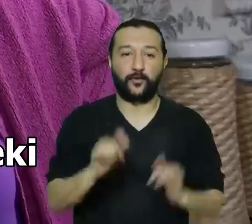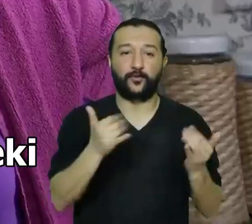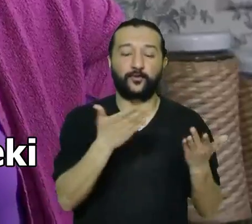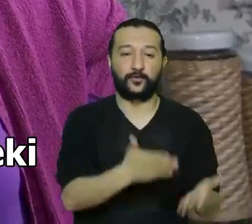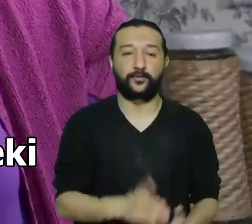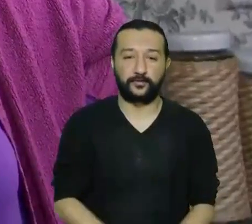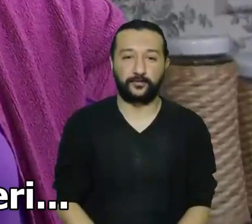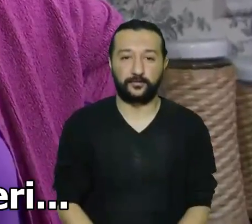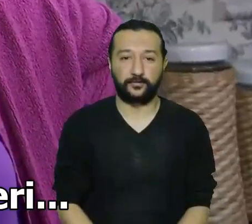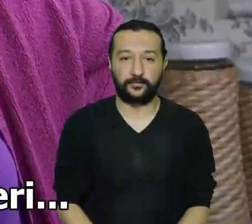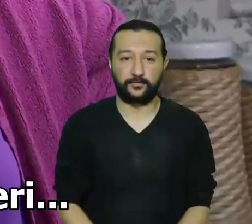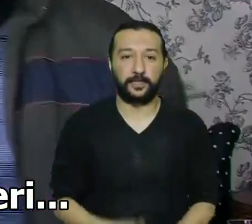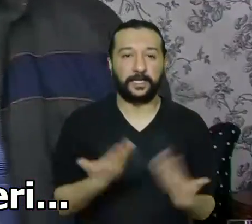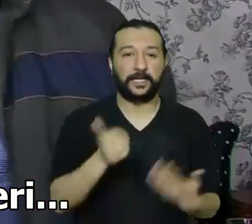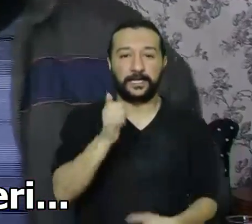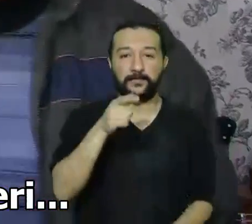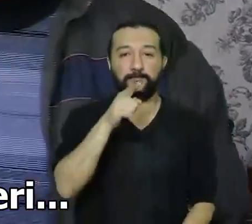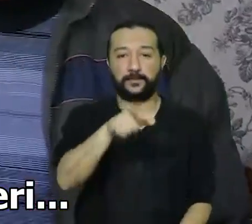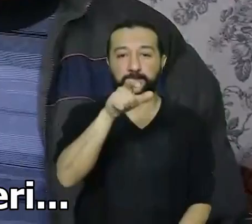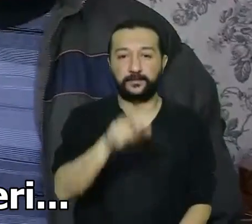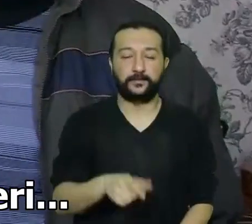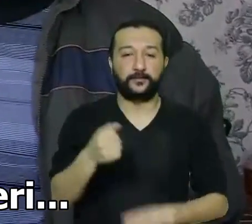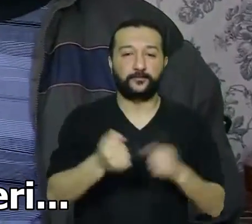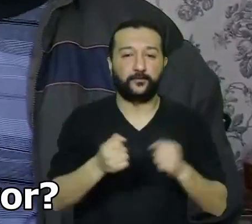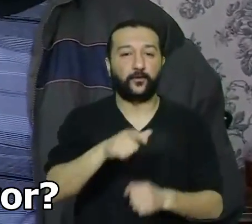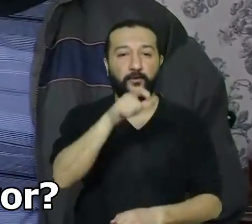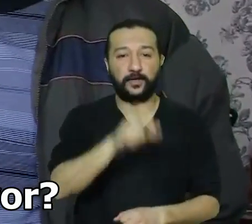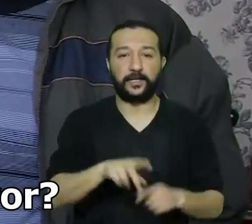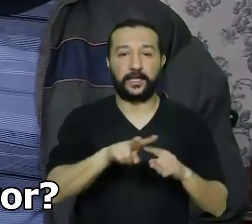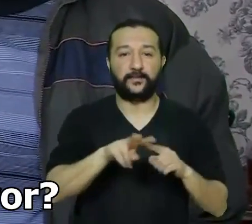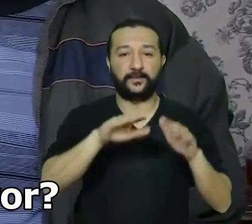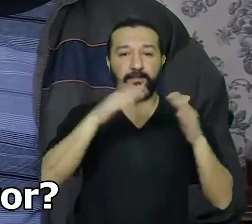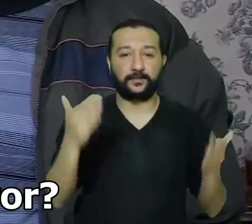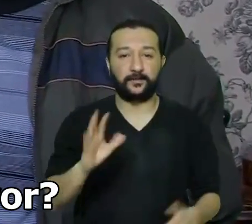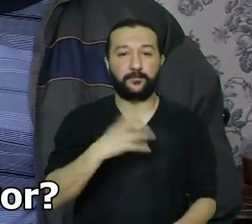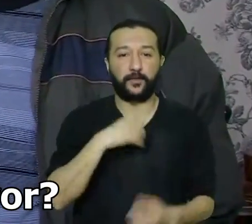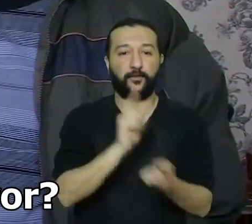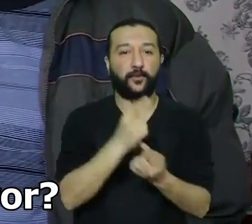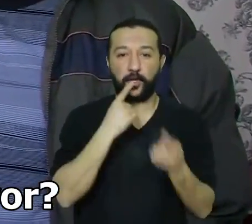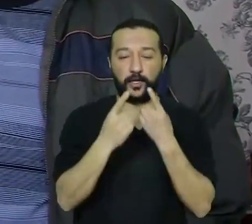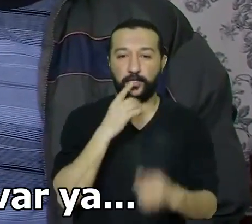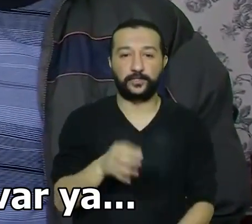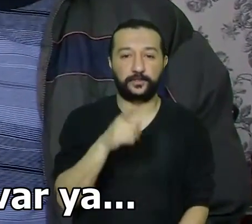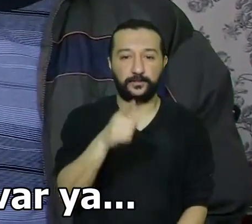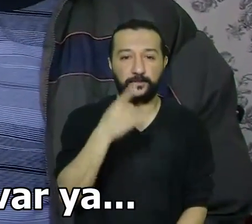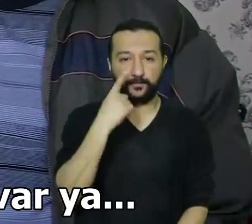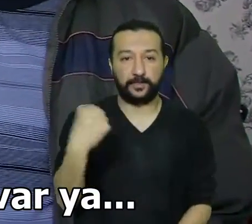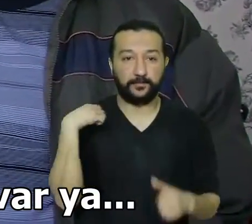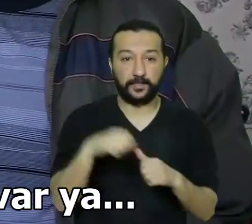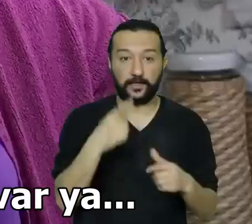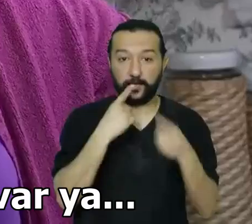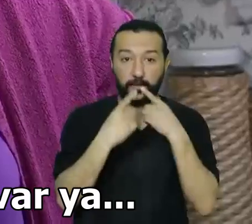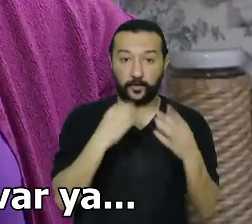oynuyor. Ne zamandır karavan şoförleri patronuyla böyle konuşuyor? Bak bir daha